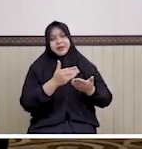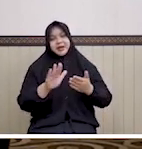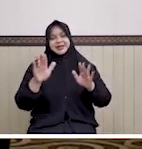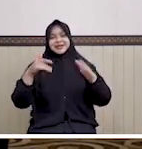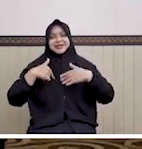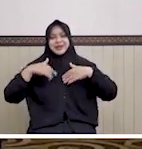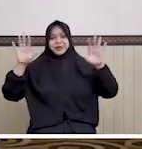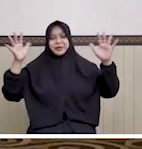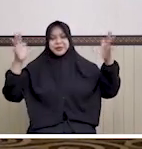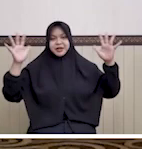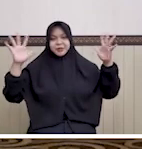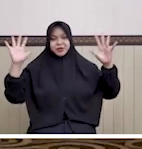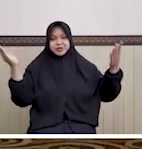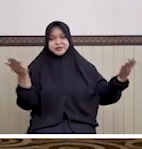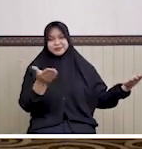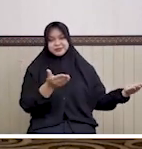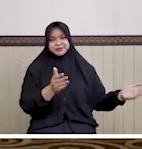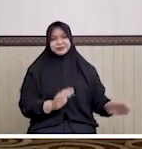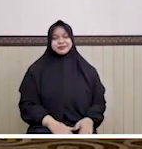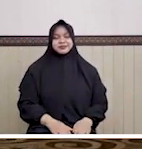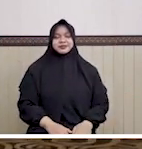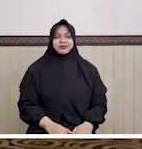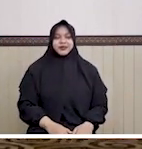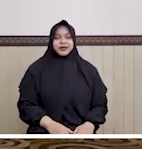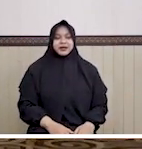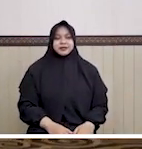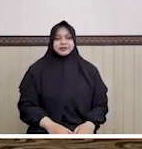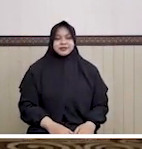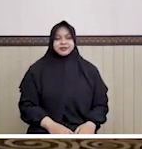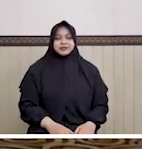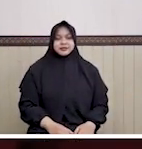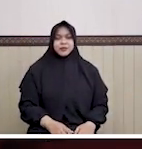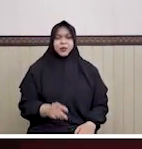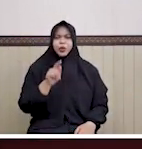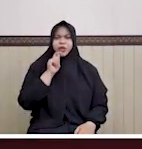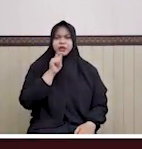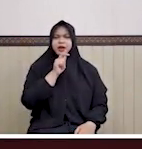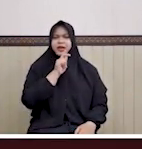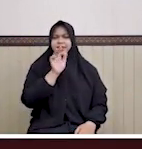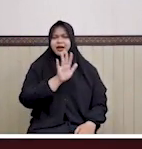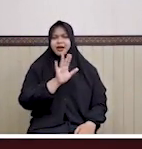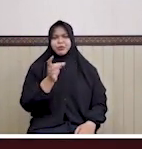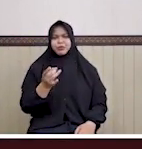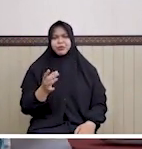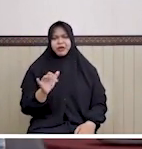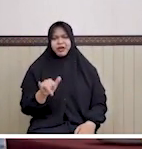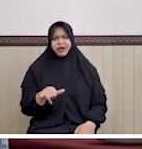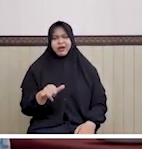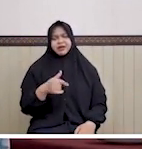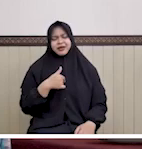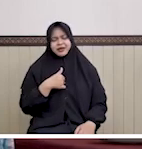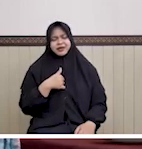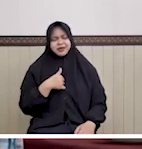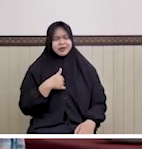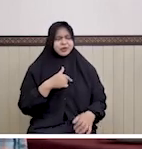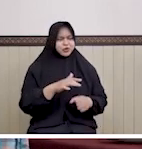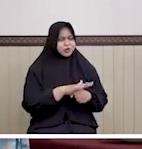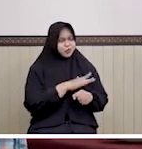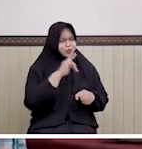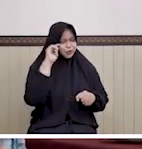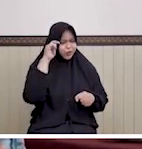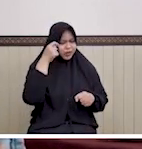beri Oplosan tungguin Iya enggak mudah cukup sulit ya